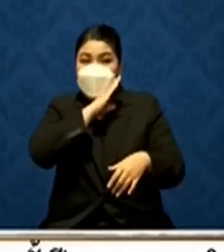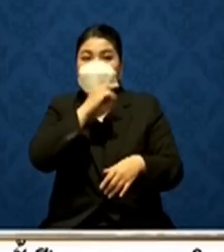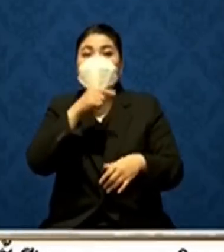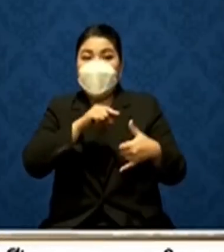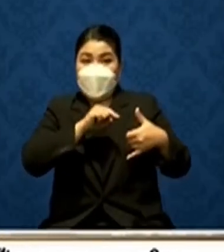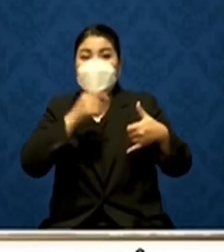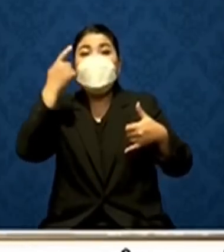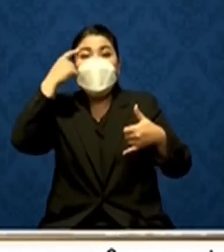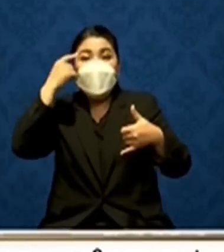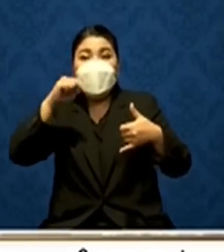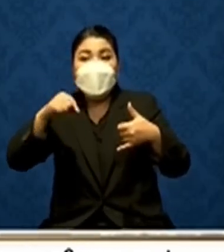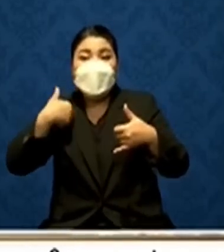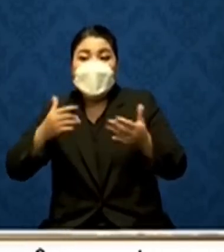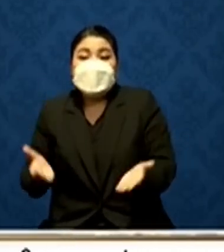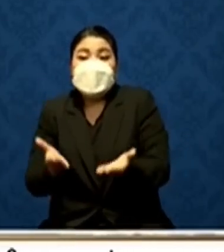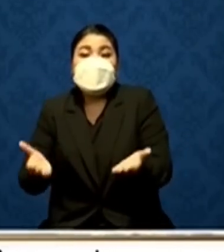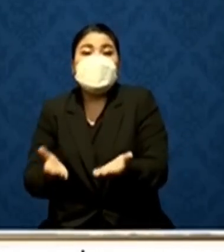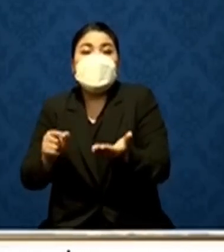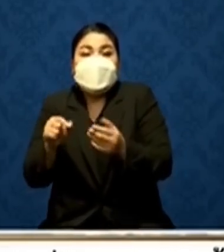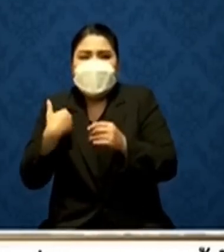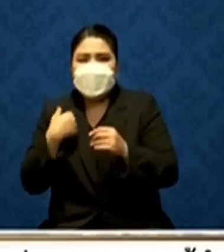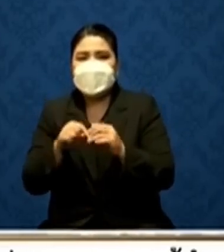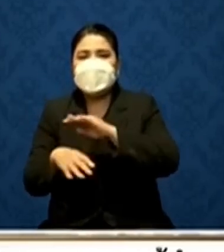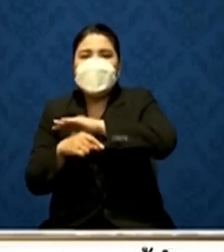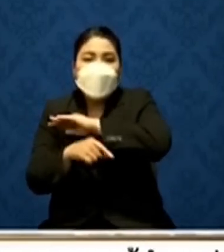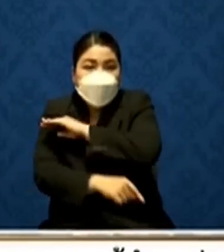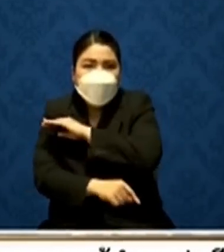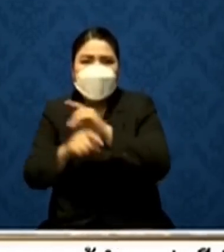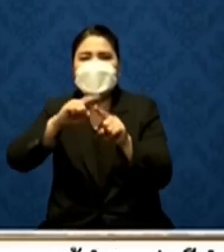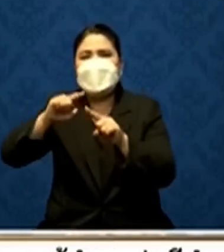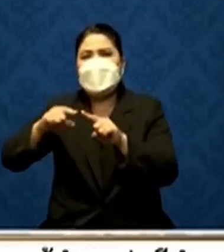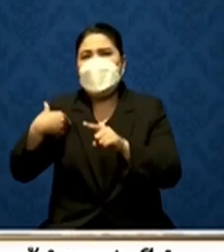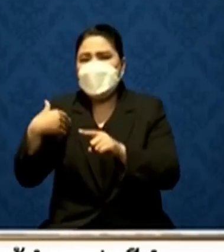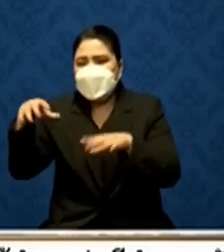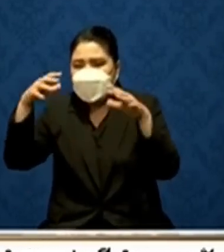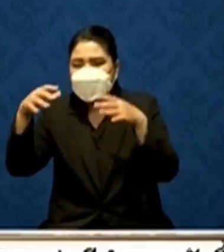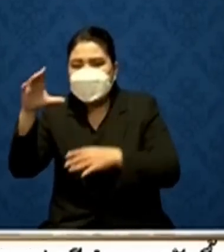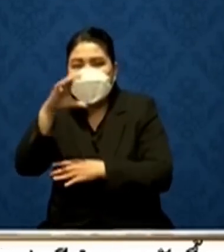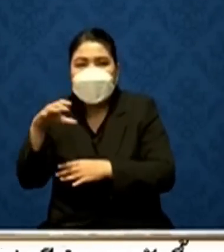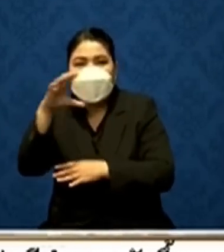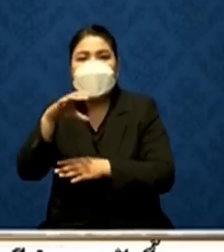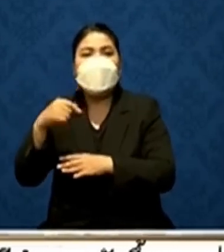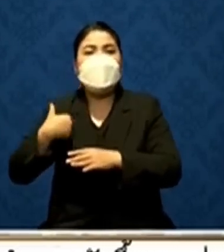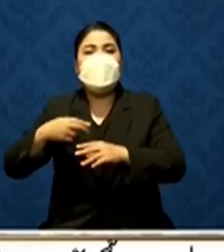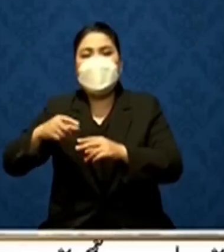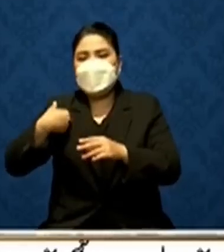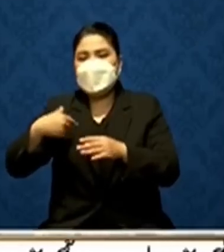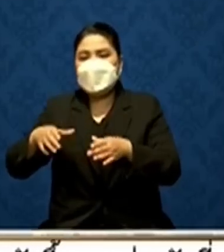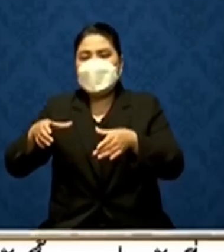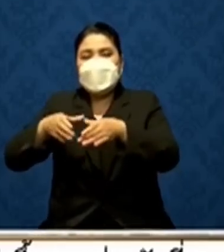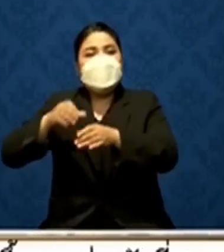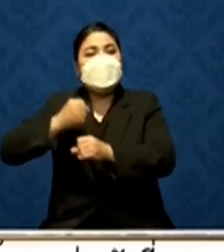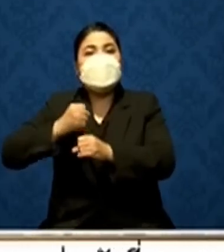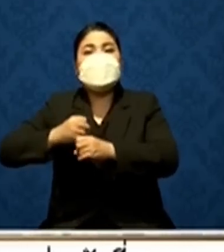สนับสนุนรายการทุจริตและแสวงหาประพนธ์หยดแสวงหาผลประโยชน์ภายในหน่วยงานที่กำกับดูแล